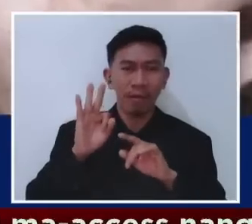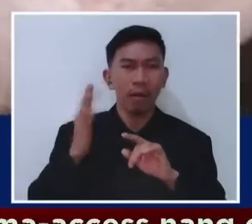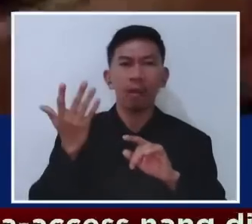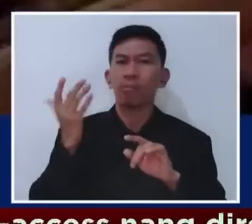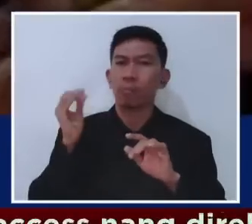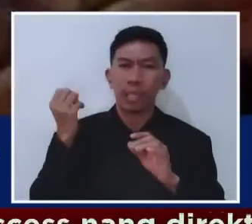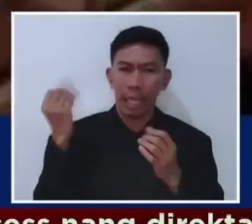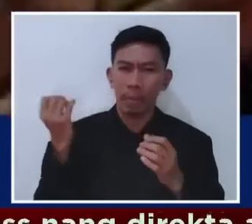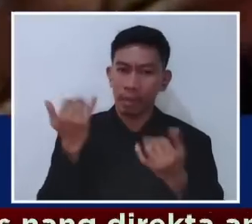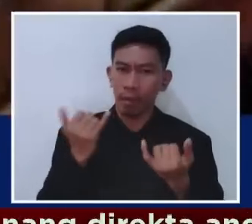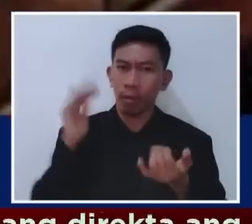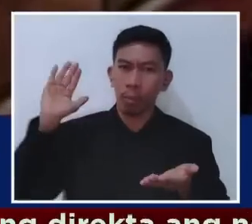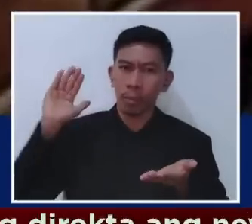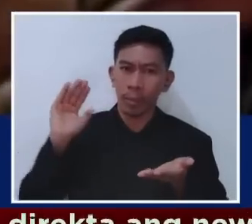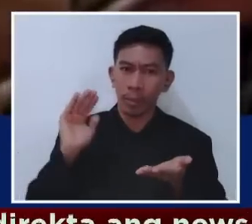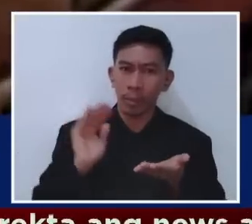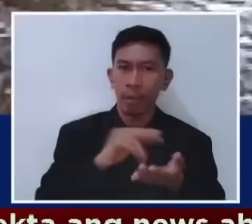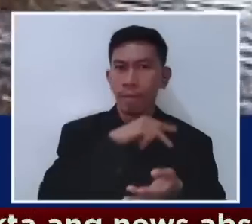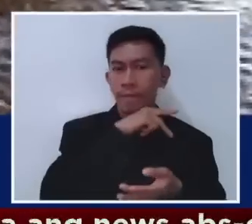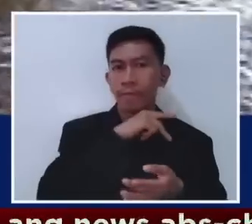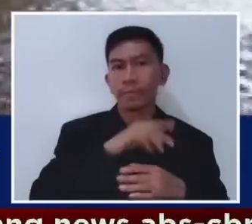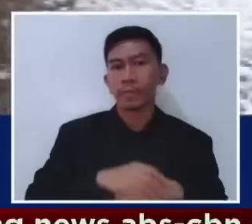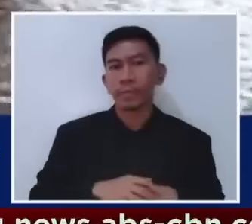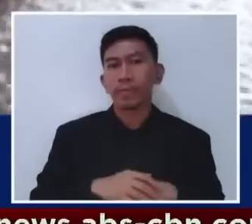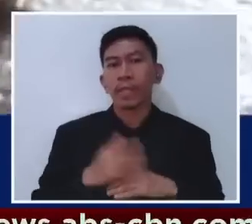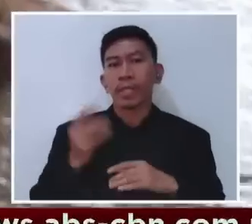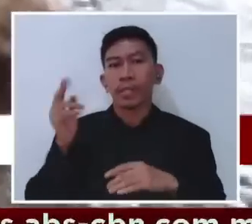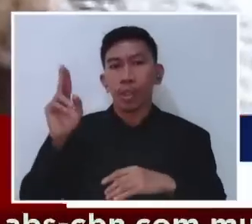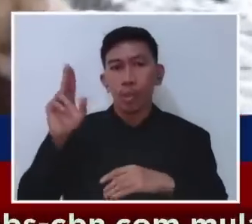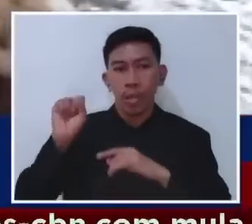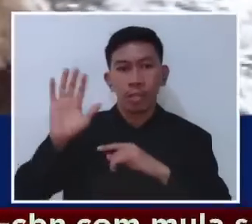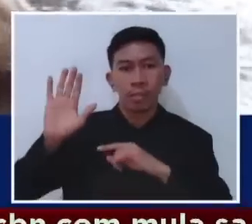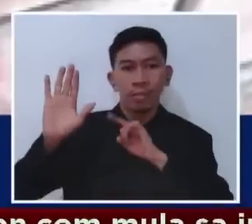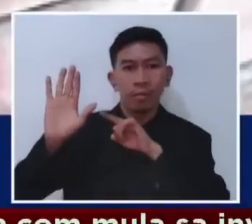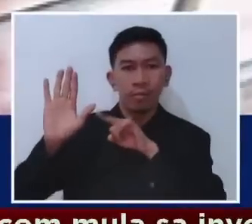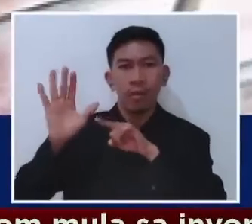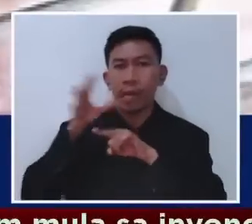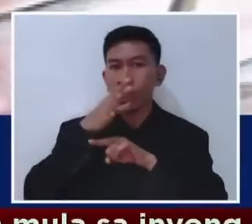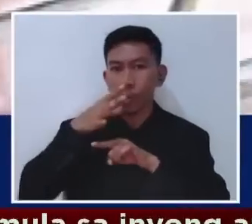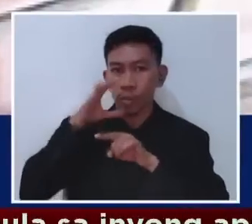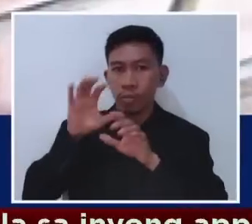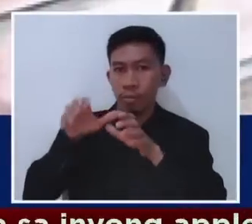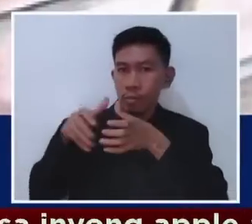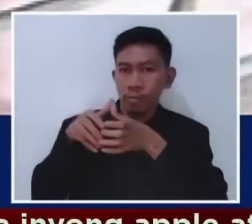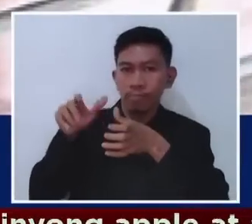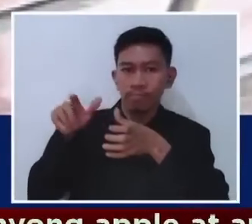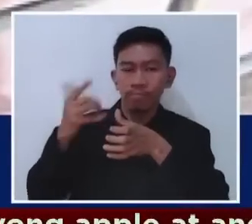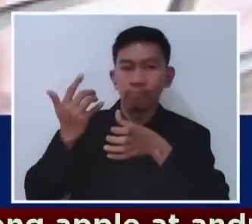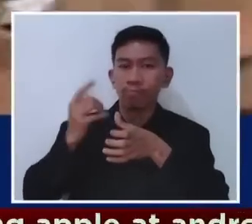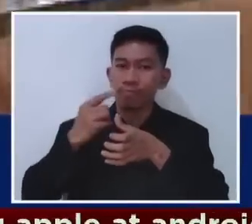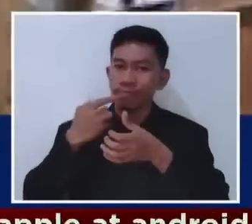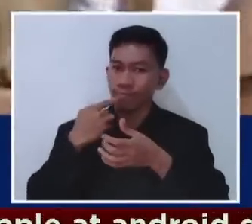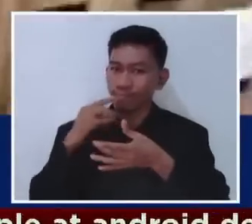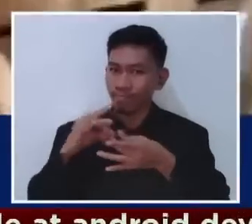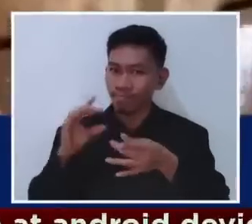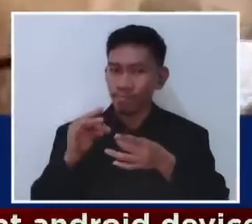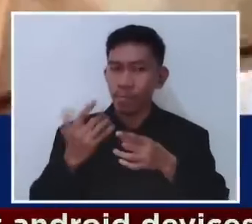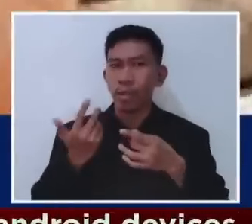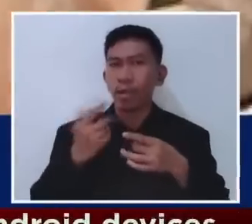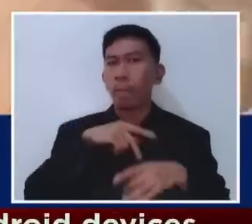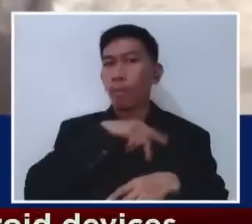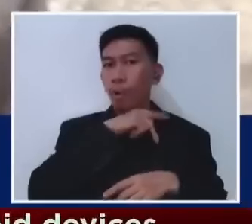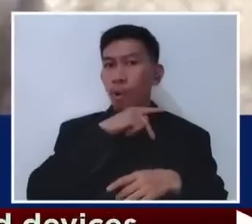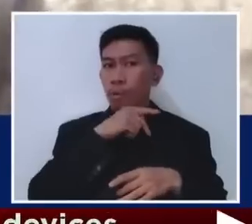pa sa outlook ng U.S. Department of Agriculture Foreign Agricultural Service, mas bababa ang produksyon ng baboy sa bansa